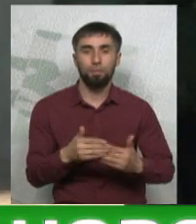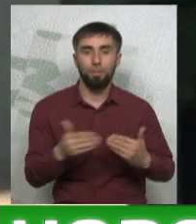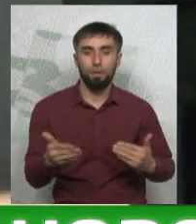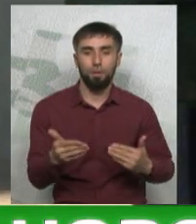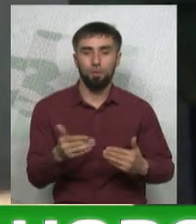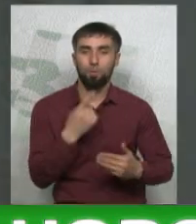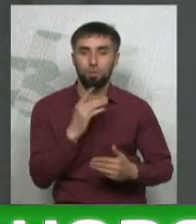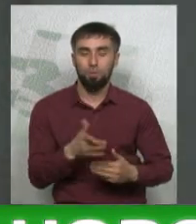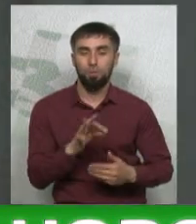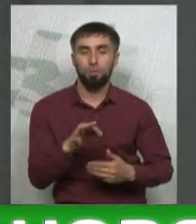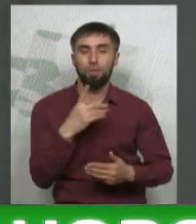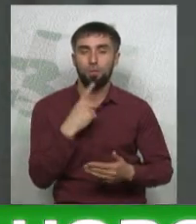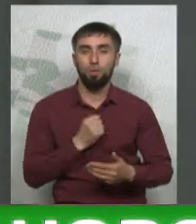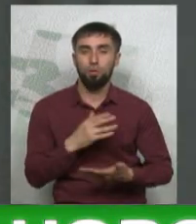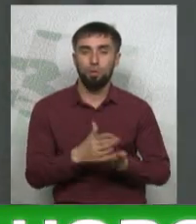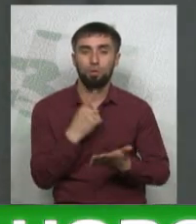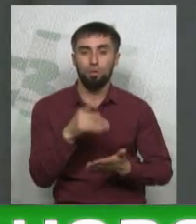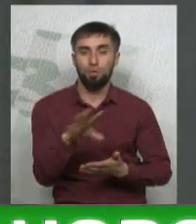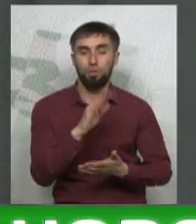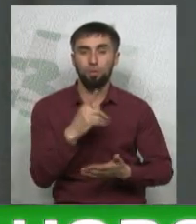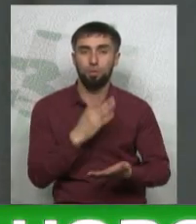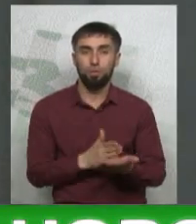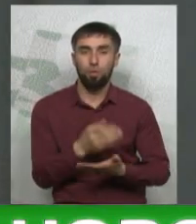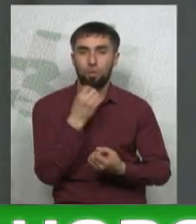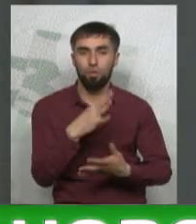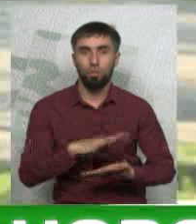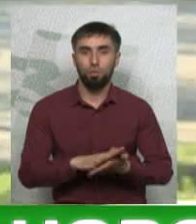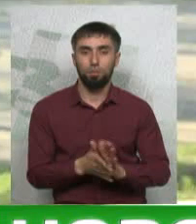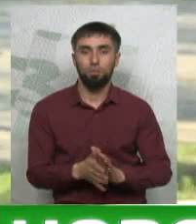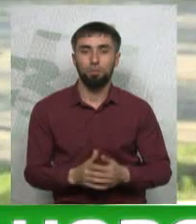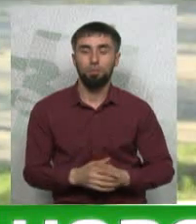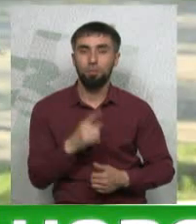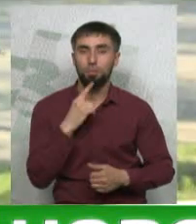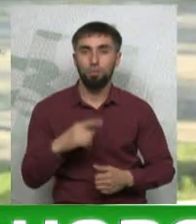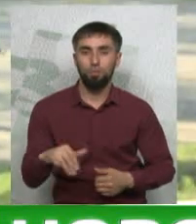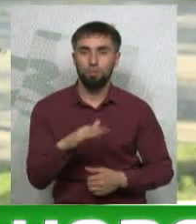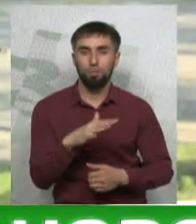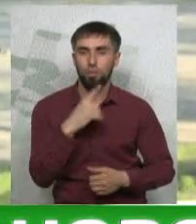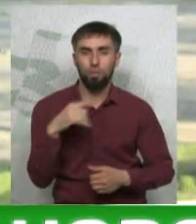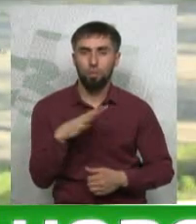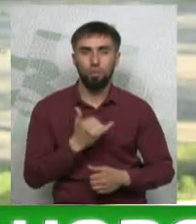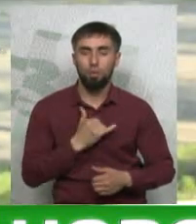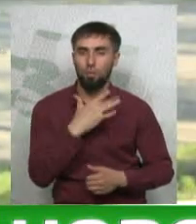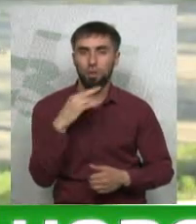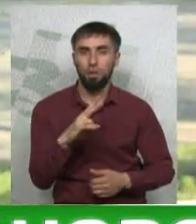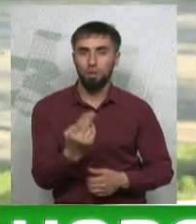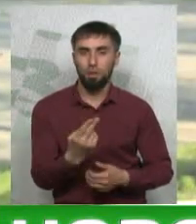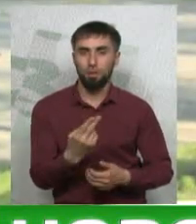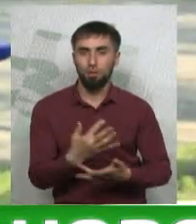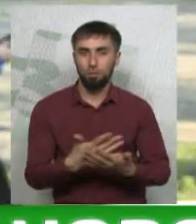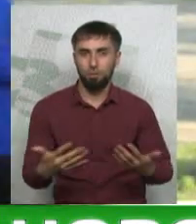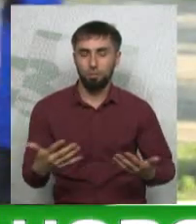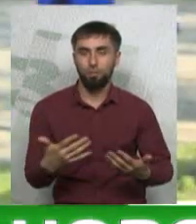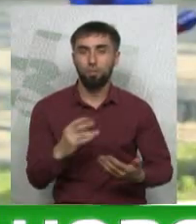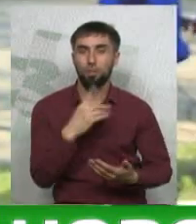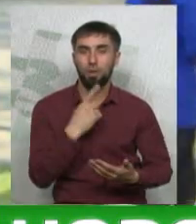воинских частей, в свою очередь, заверяют, что ребята будут служить в хороших условиях. Россия у нас многонациональная страна, вот, но в